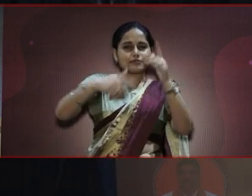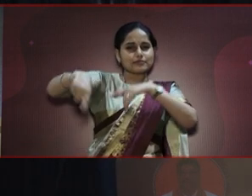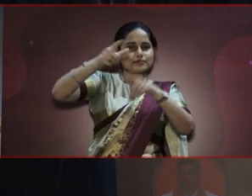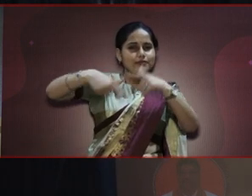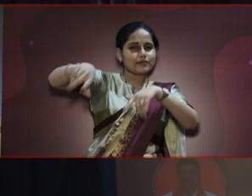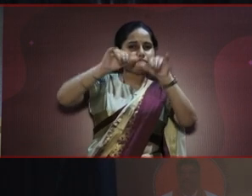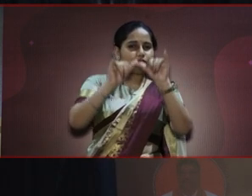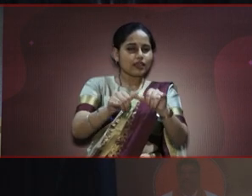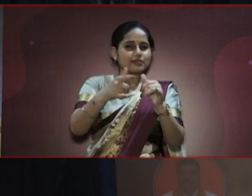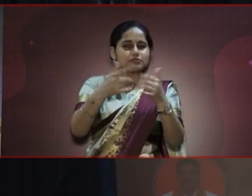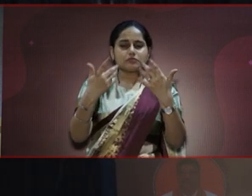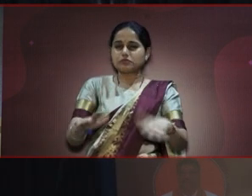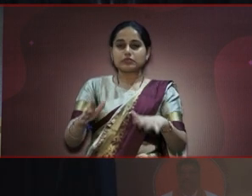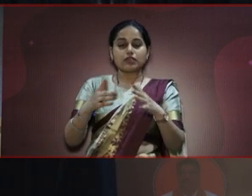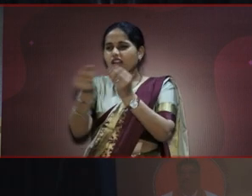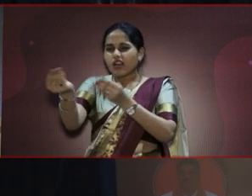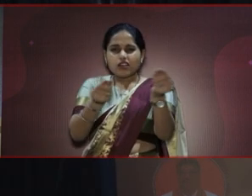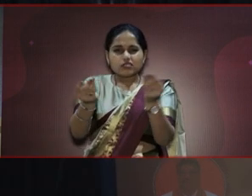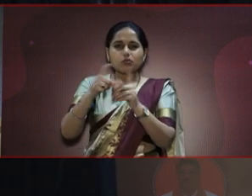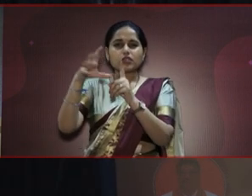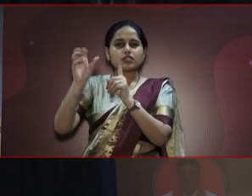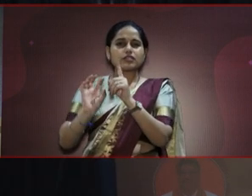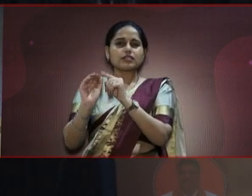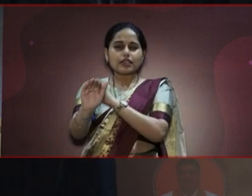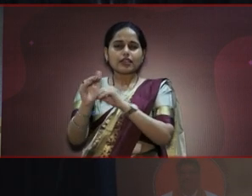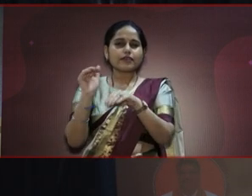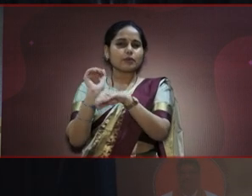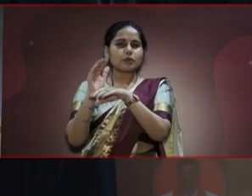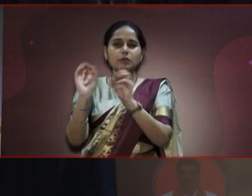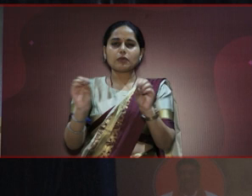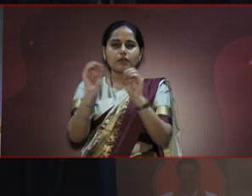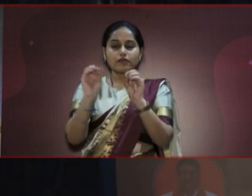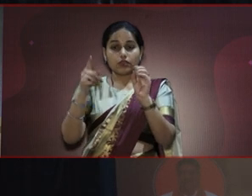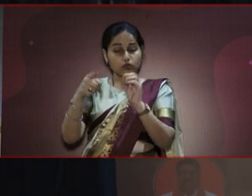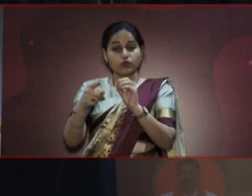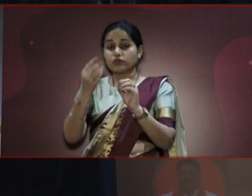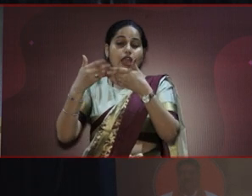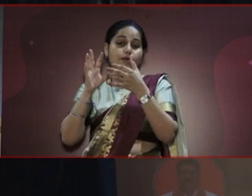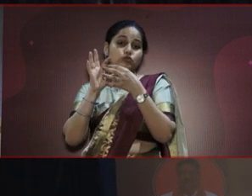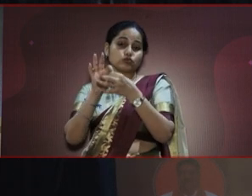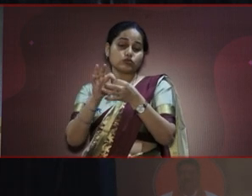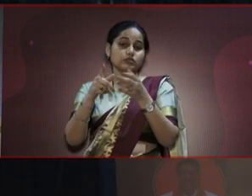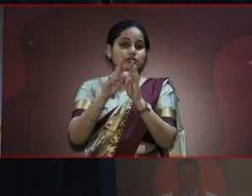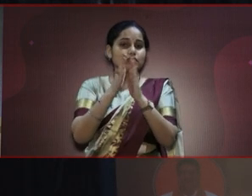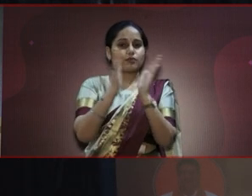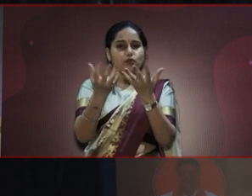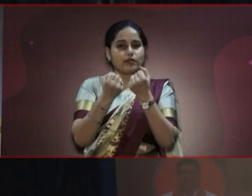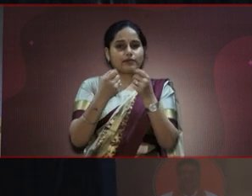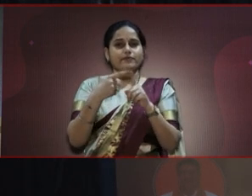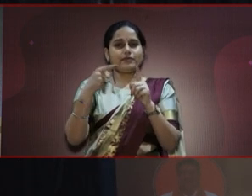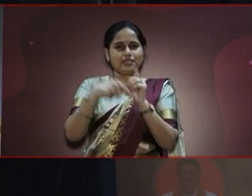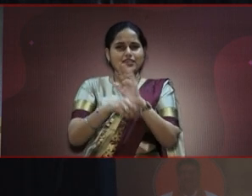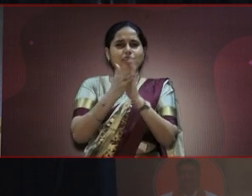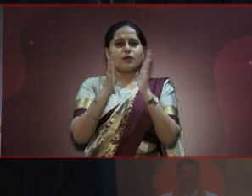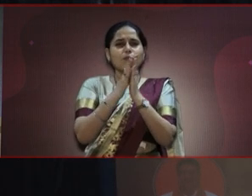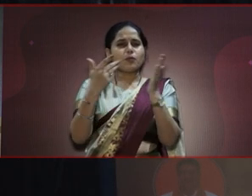हैं, बिना किसी अतिरिक्त डिलीवरी शुल्क के निर्धारित मूल्य पर पाठ्यपुस्तकें वे खरीद सकेंगे। यह आपूर्ति की कमी,